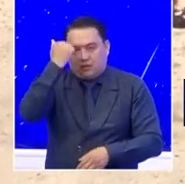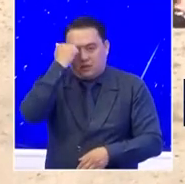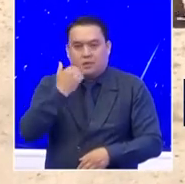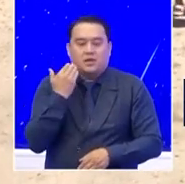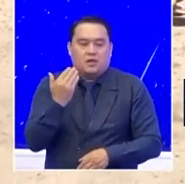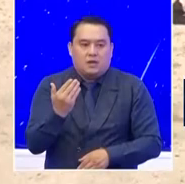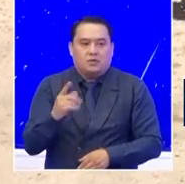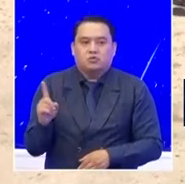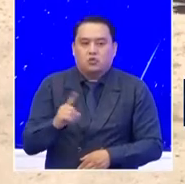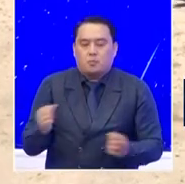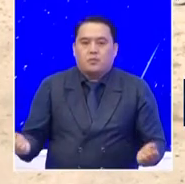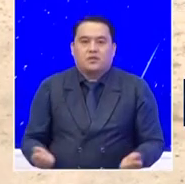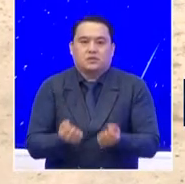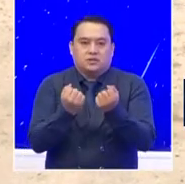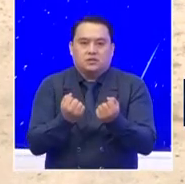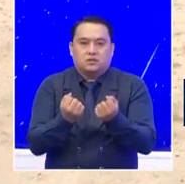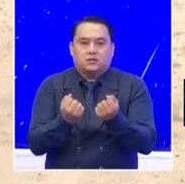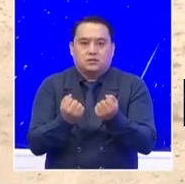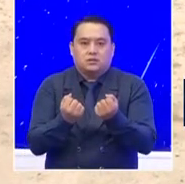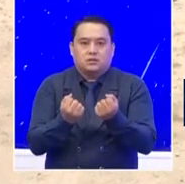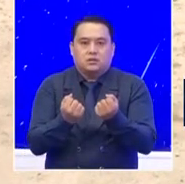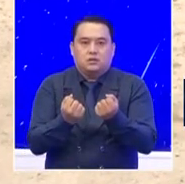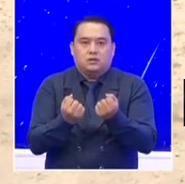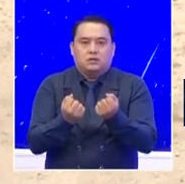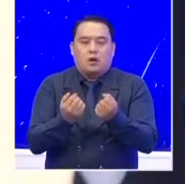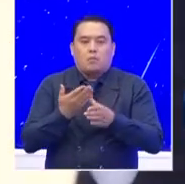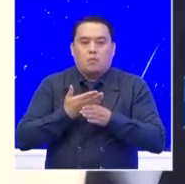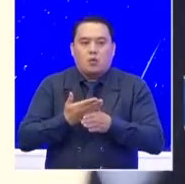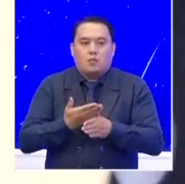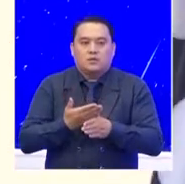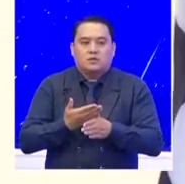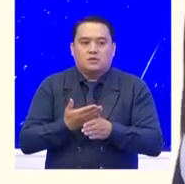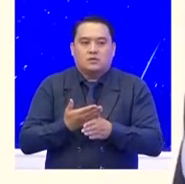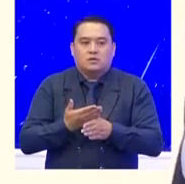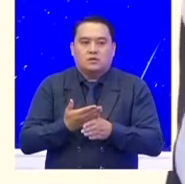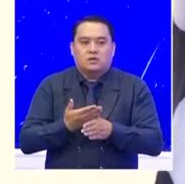им за такую поддержку, за помощь. Соблюдаем все